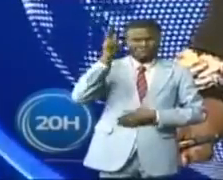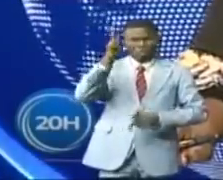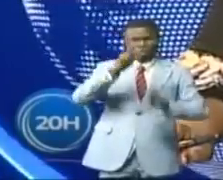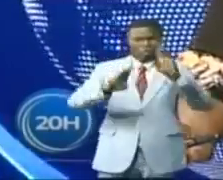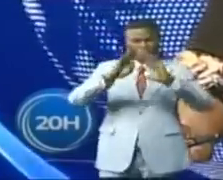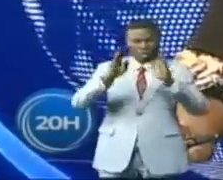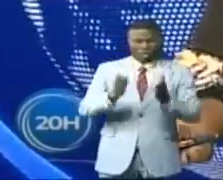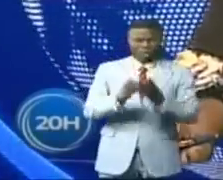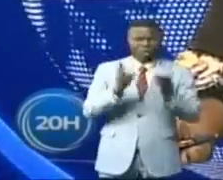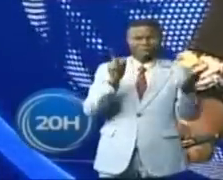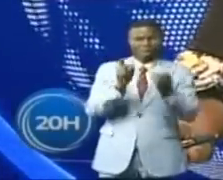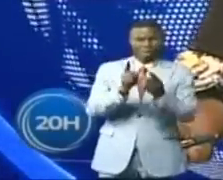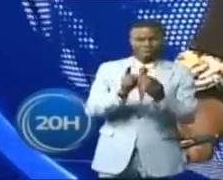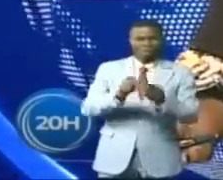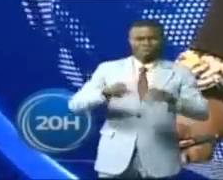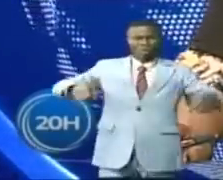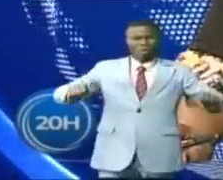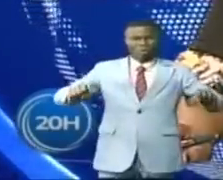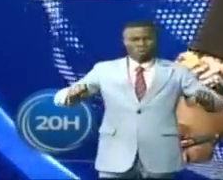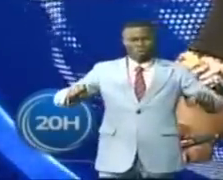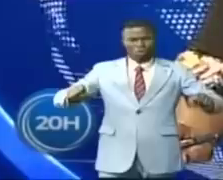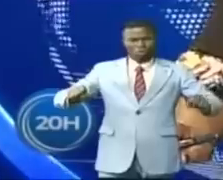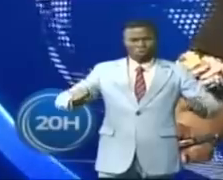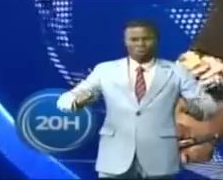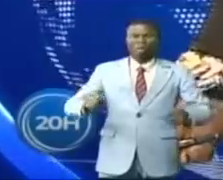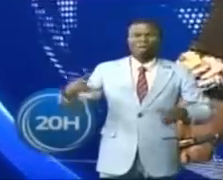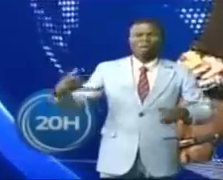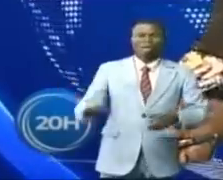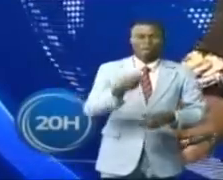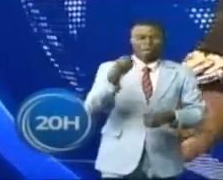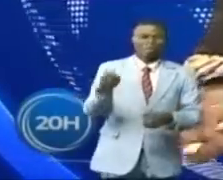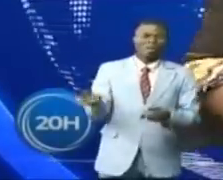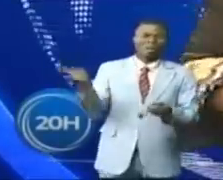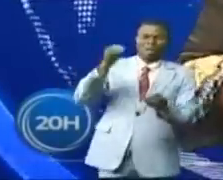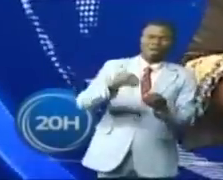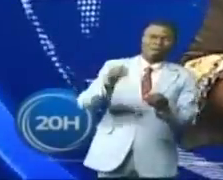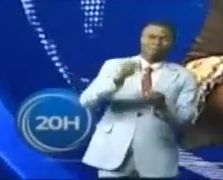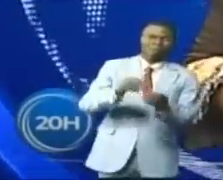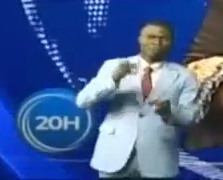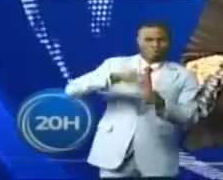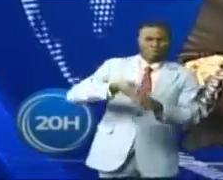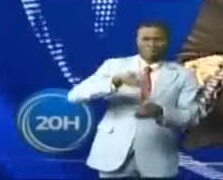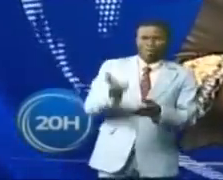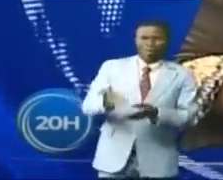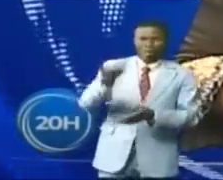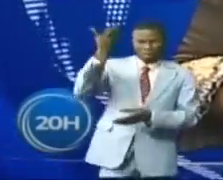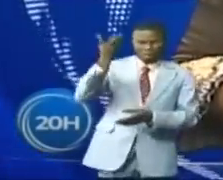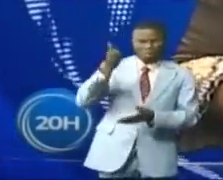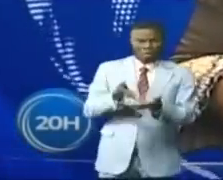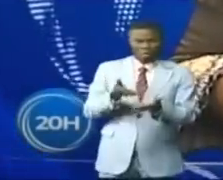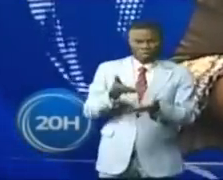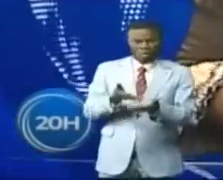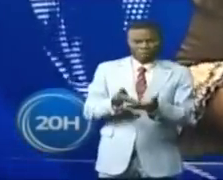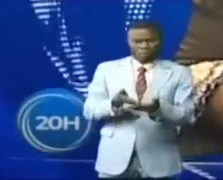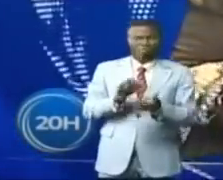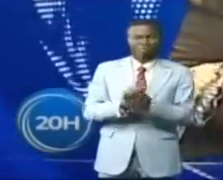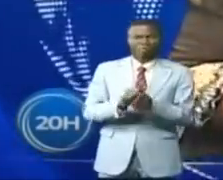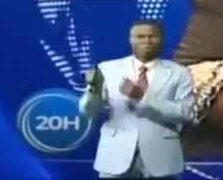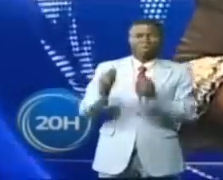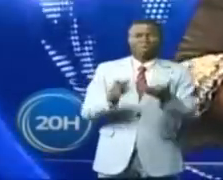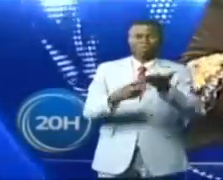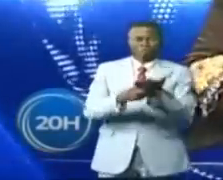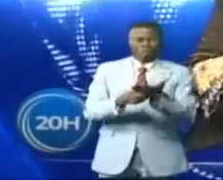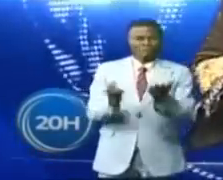population a rencontré les automobilistes véreux qui profitent de ce réajustement pour augmenter le prix du carburant du transport en